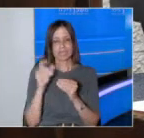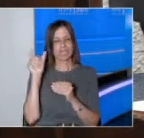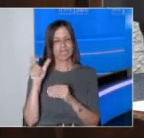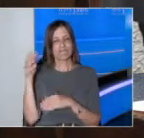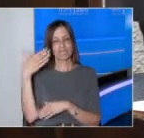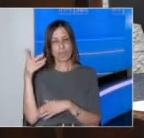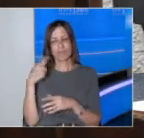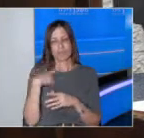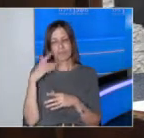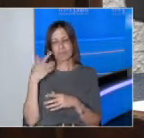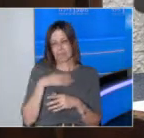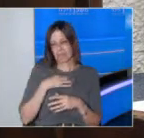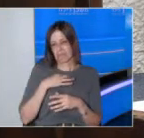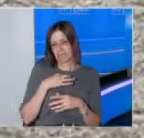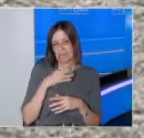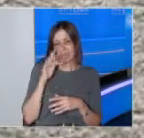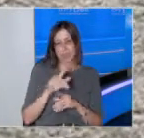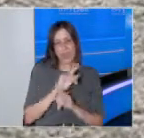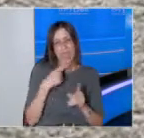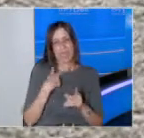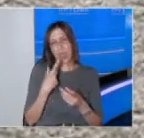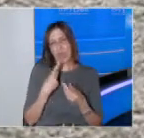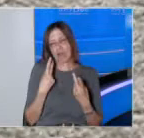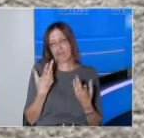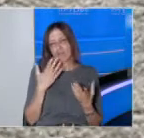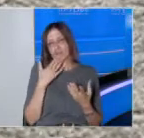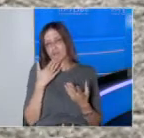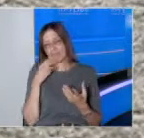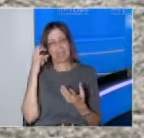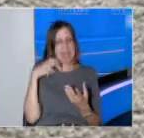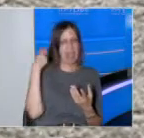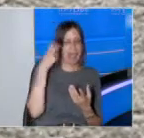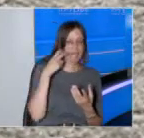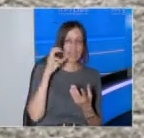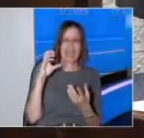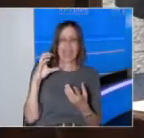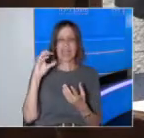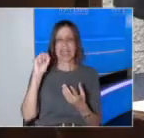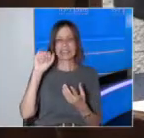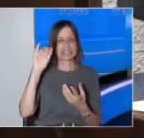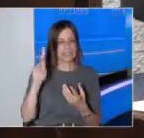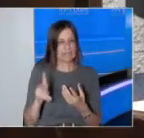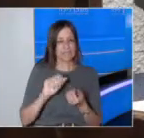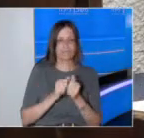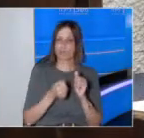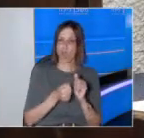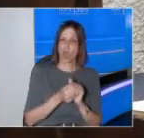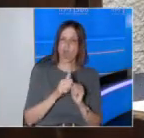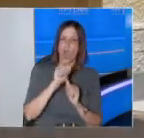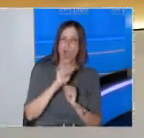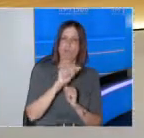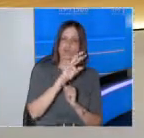אני, בניגוד לאחרים, לא אכפת לי אם זה יהודי, ערבי, עופר כסיף, או לתוך העניין אבו